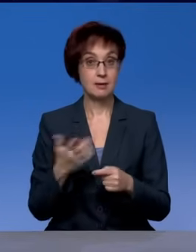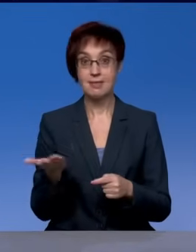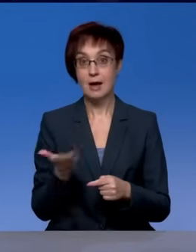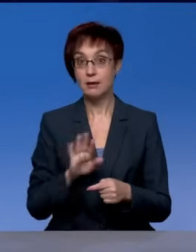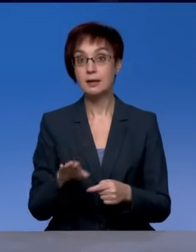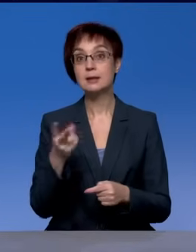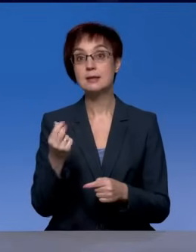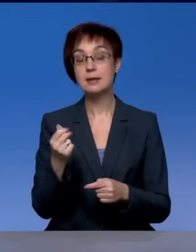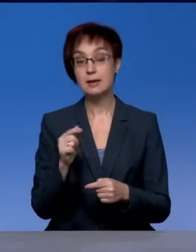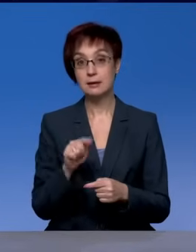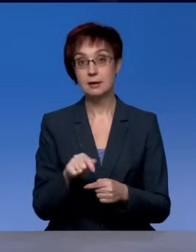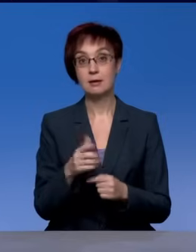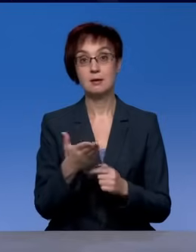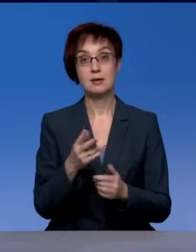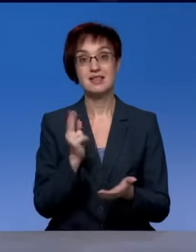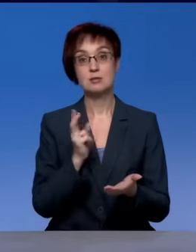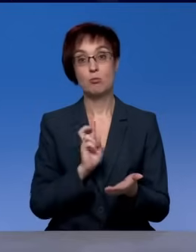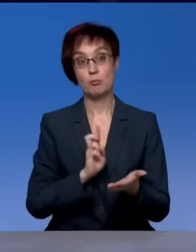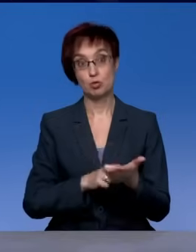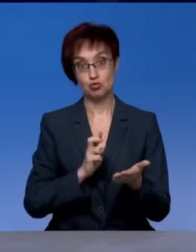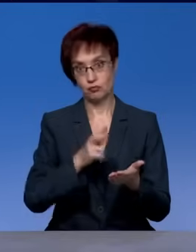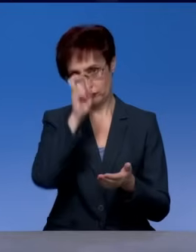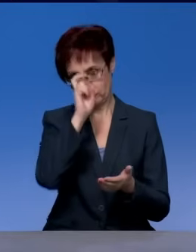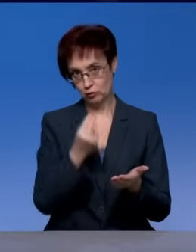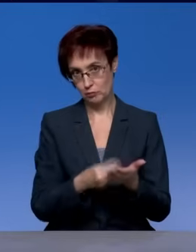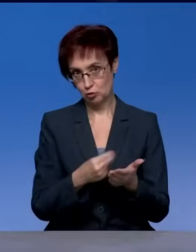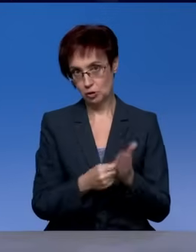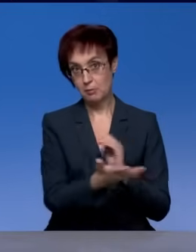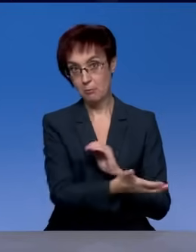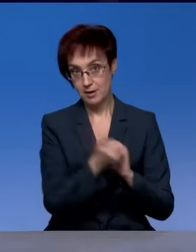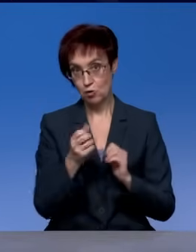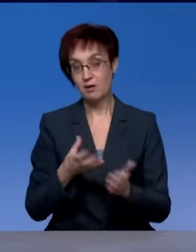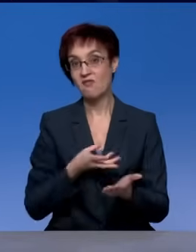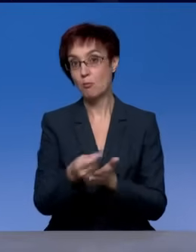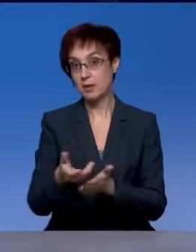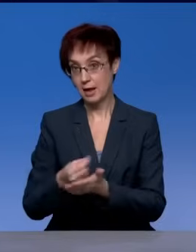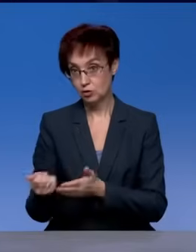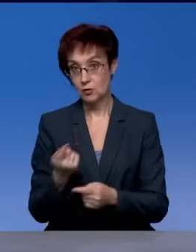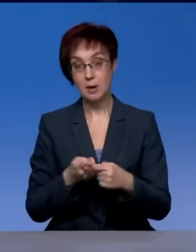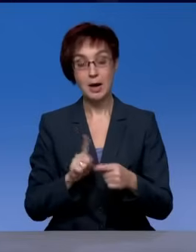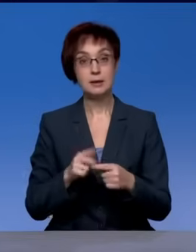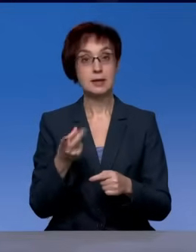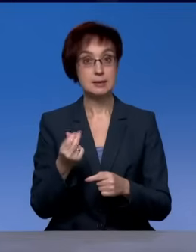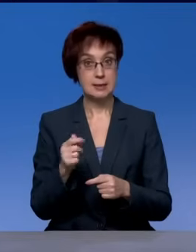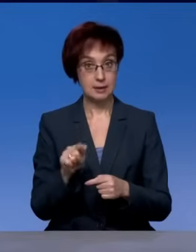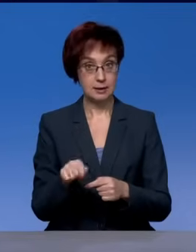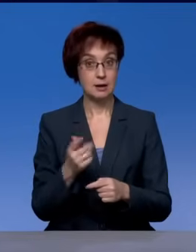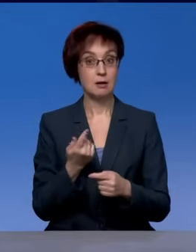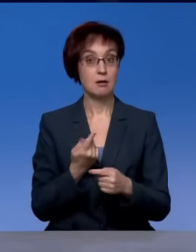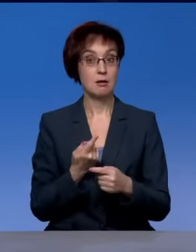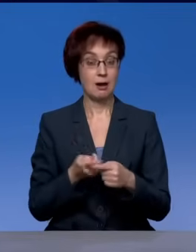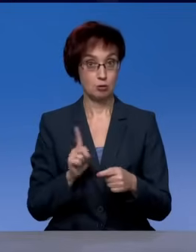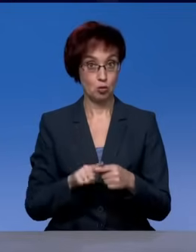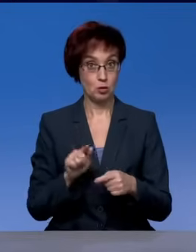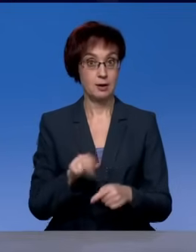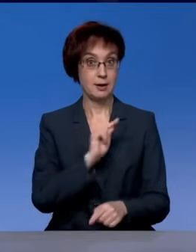и выплачиваются в том размере, в котором хочется. А это те деньги, которые формируются из средств работодателей, которые платят за своих